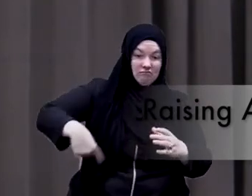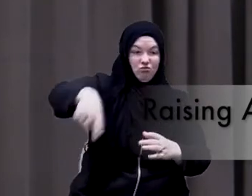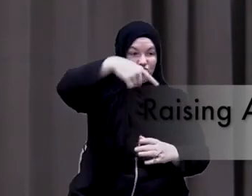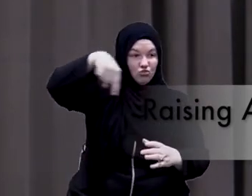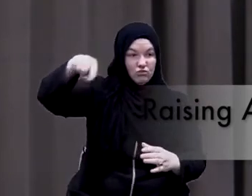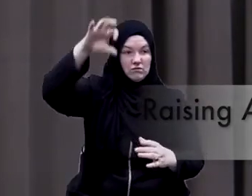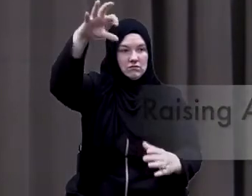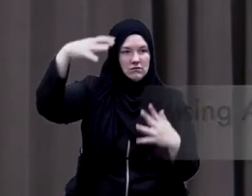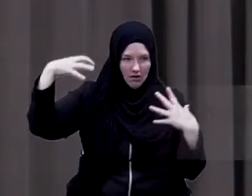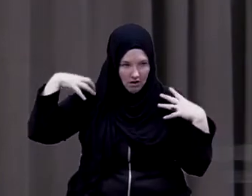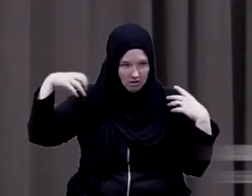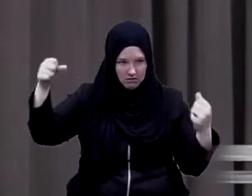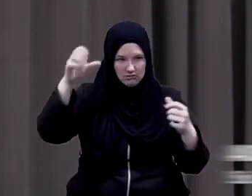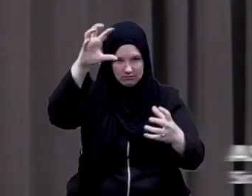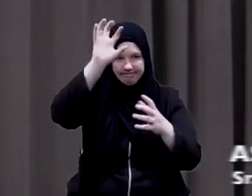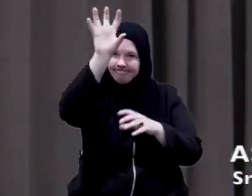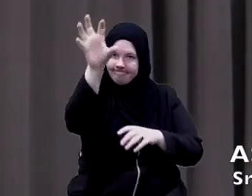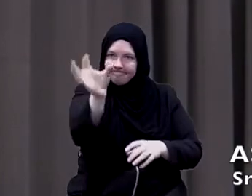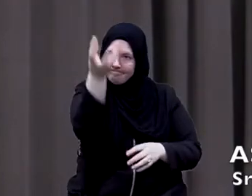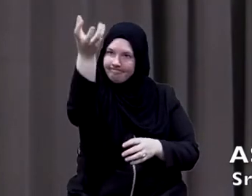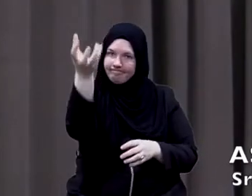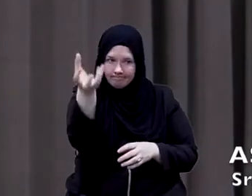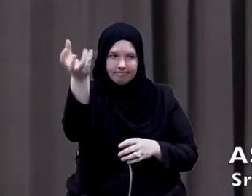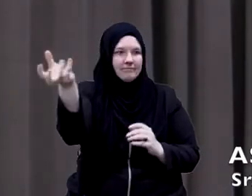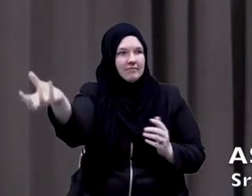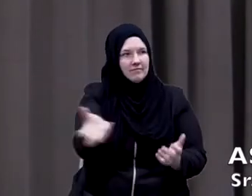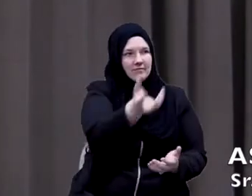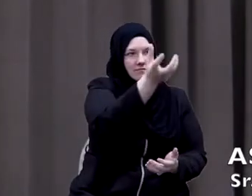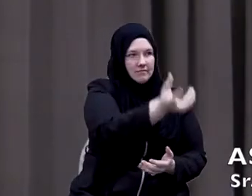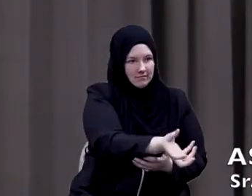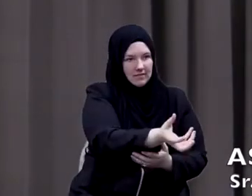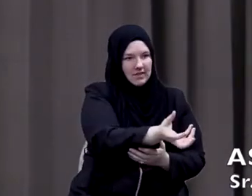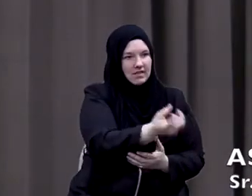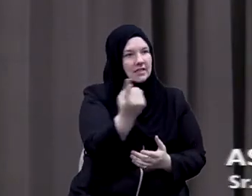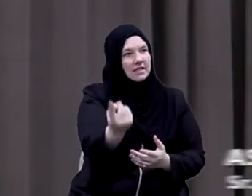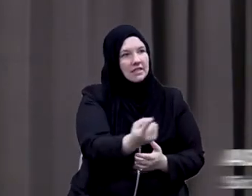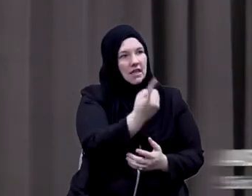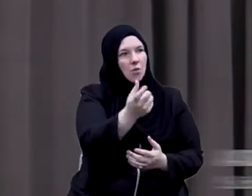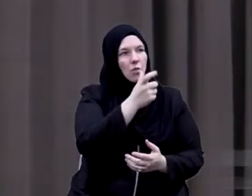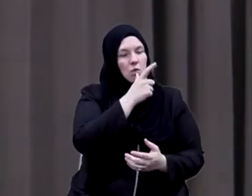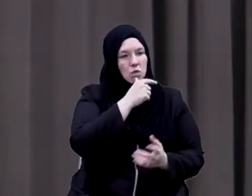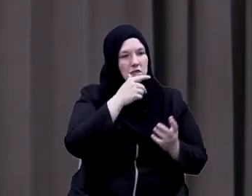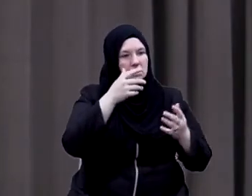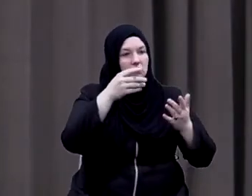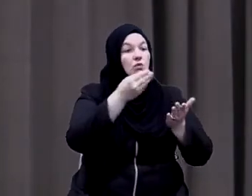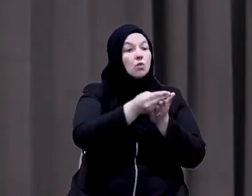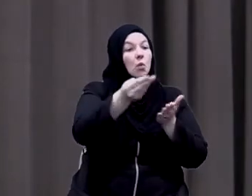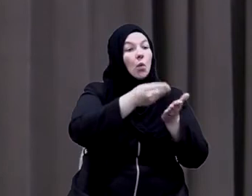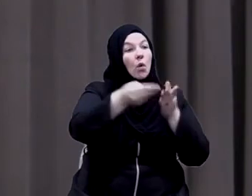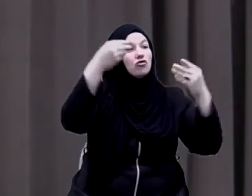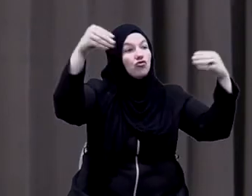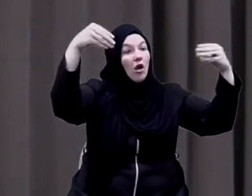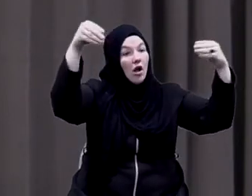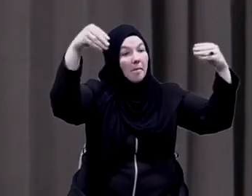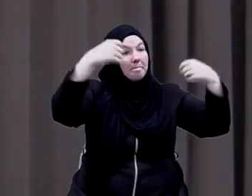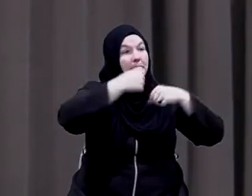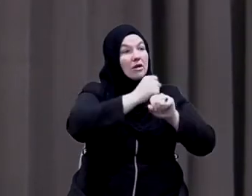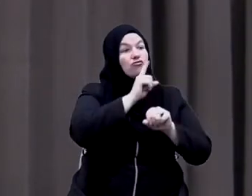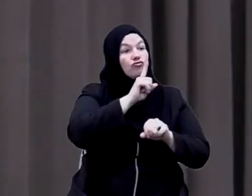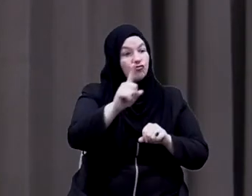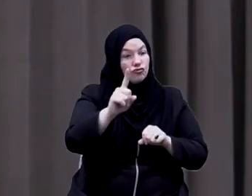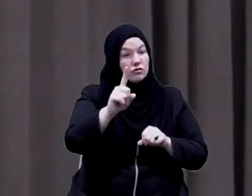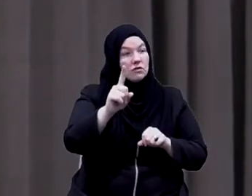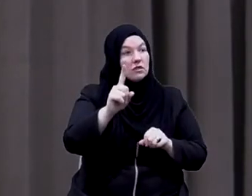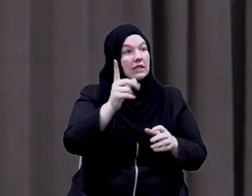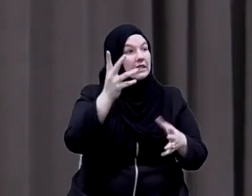and somebody brought it to you in the supermarket, and somebody is manning the store so that you can get what you